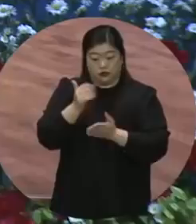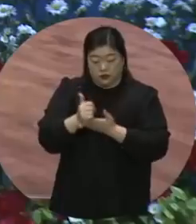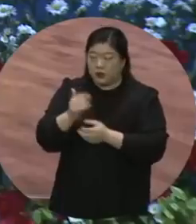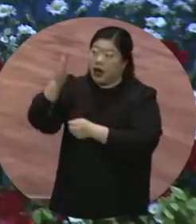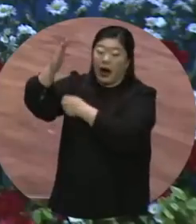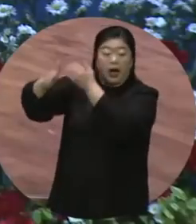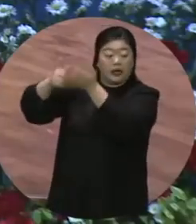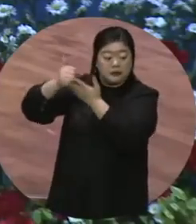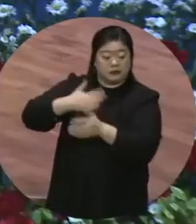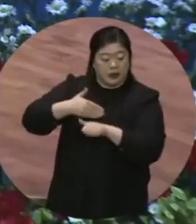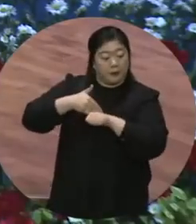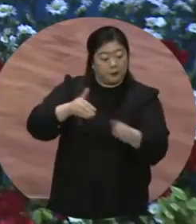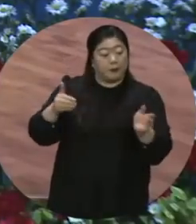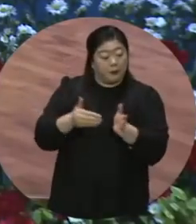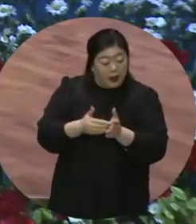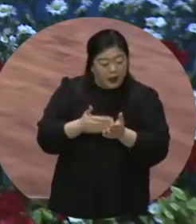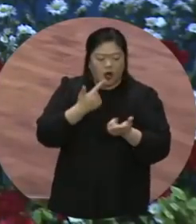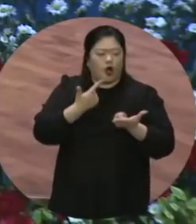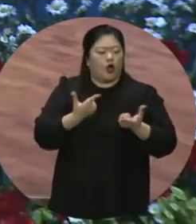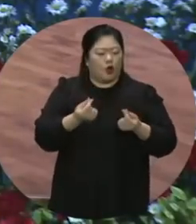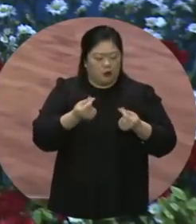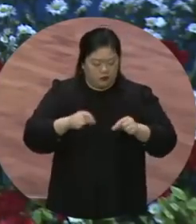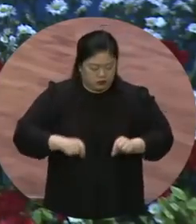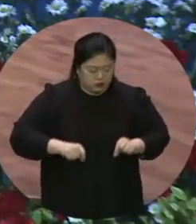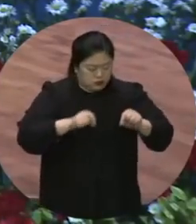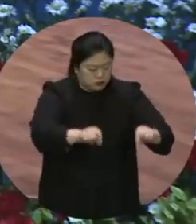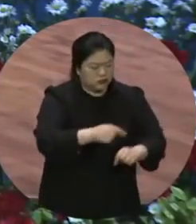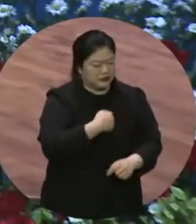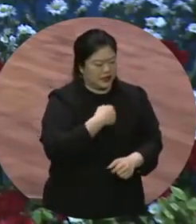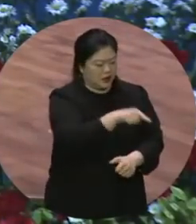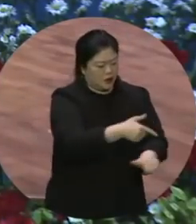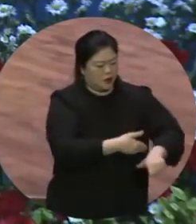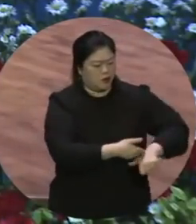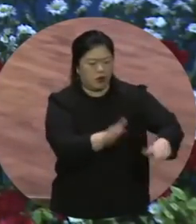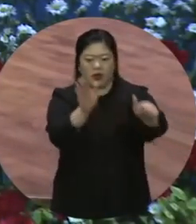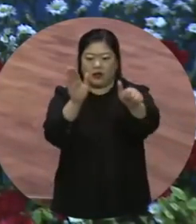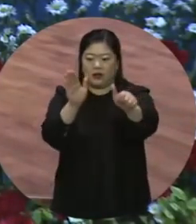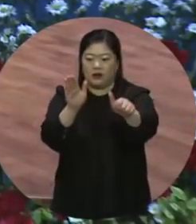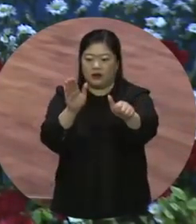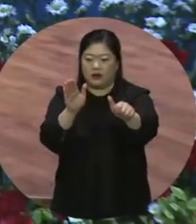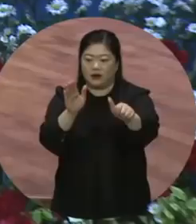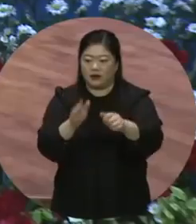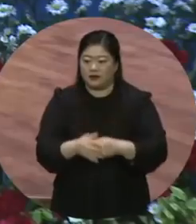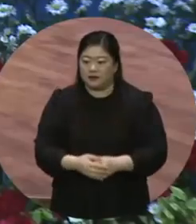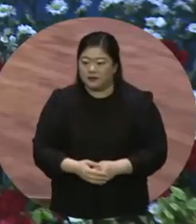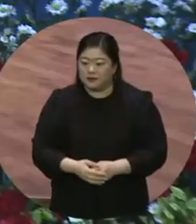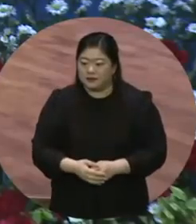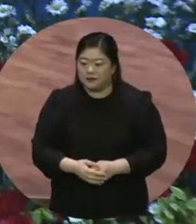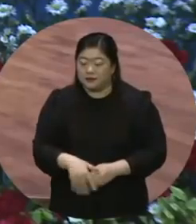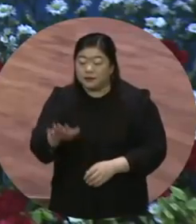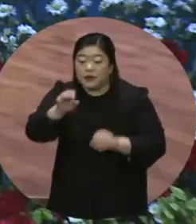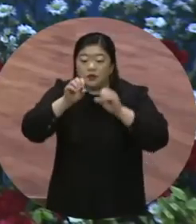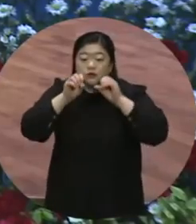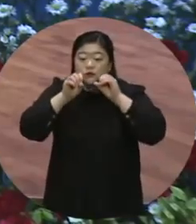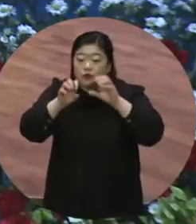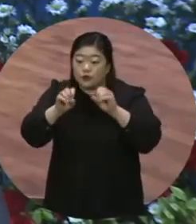말씀을 하셨습니다. 자, 이 주제로 전도운동을 진행하는데 핵심적인 부분 중 하나가